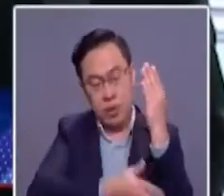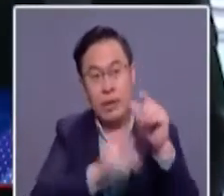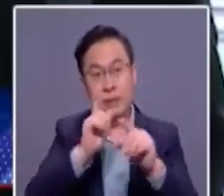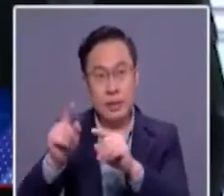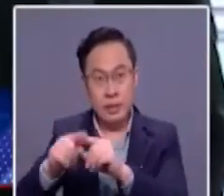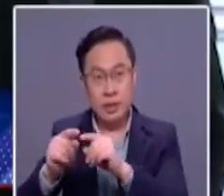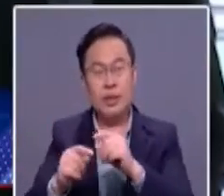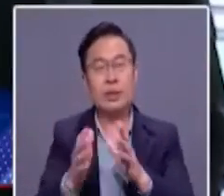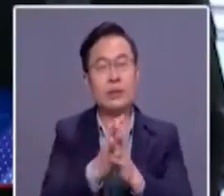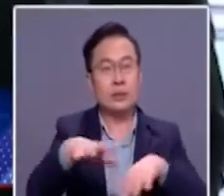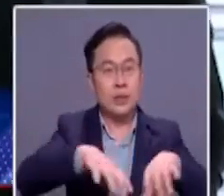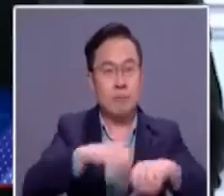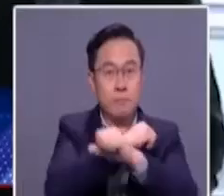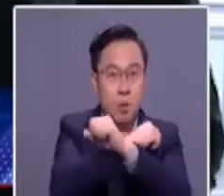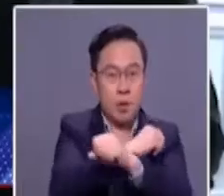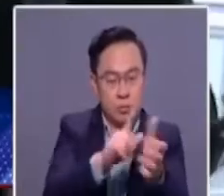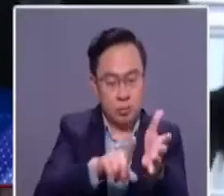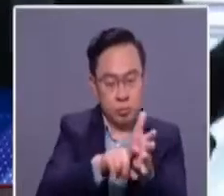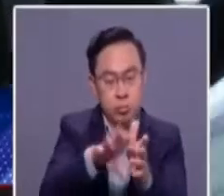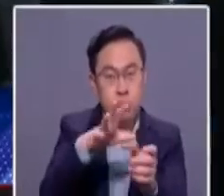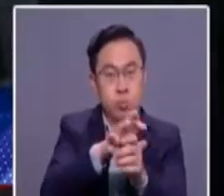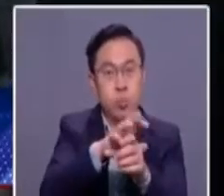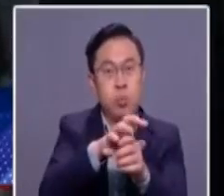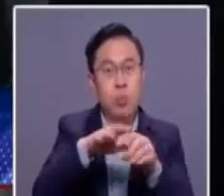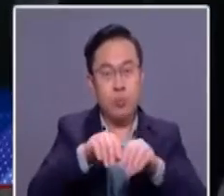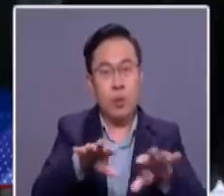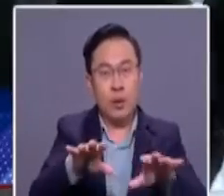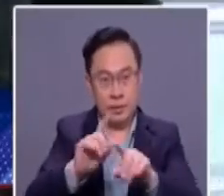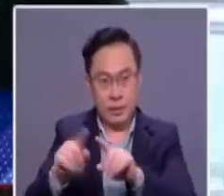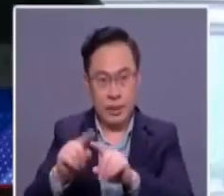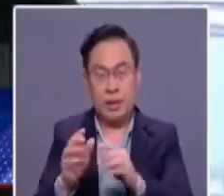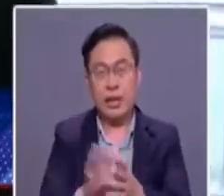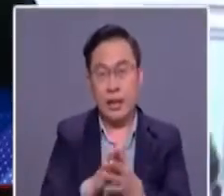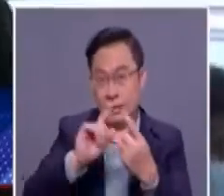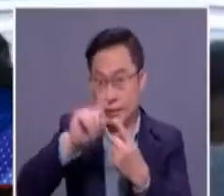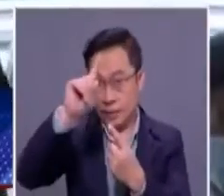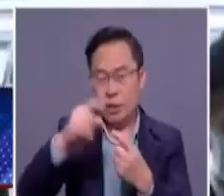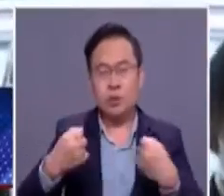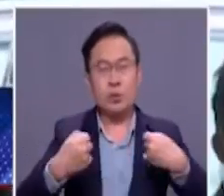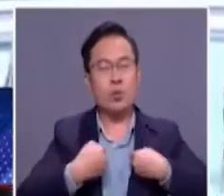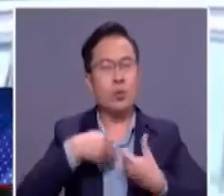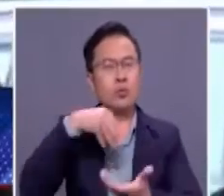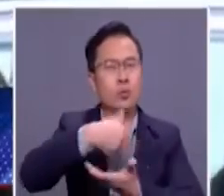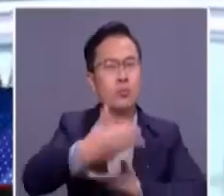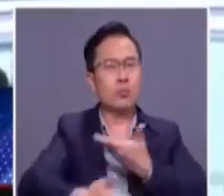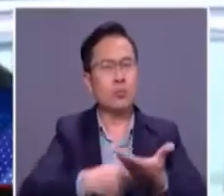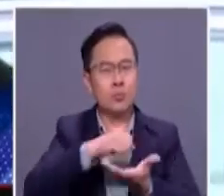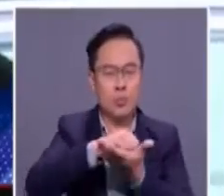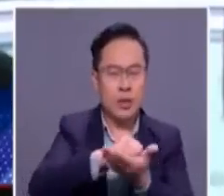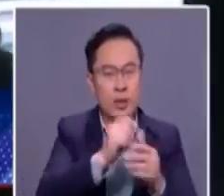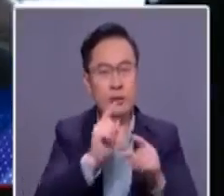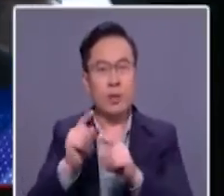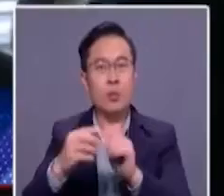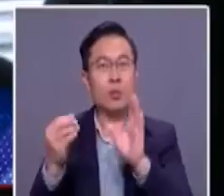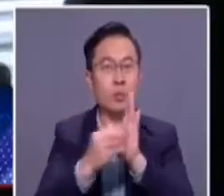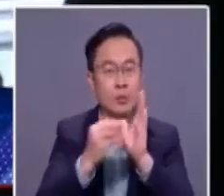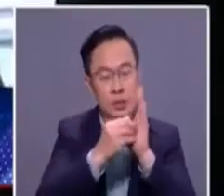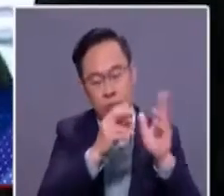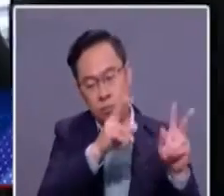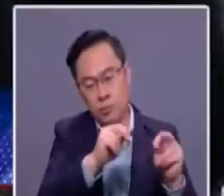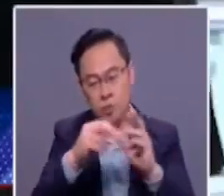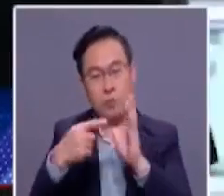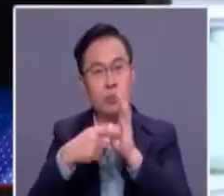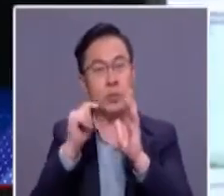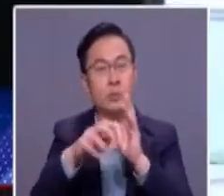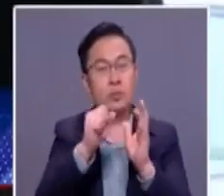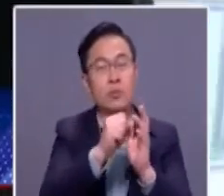มชนแล้วก็ป้องกันการระบาดของเชื้อโควิด-19 กำหนดให้ผู้ประกอบสถานบริการในกรุงเทพและปริมณฑลปิดกิจการชั่วคราว14วันทั้งหม